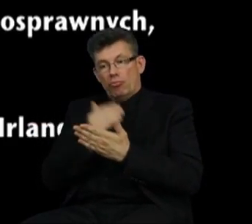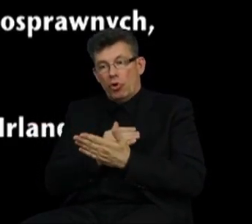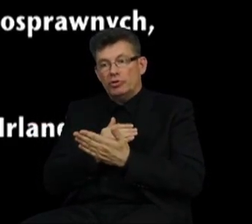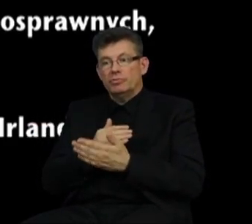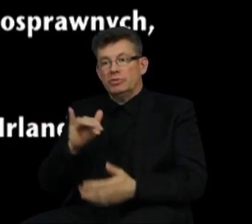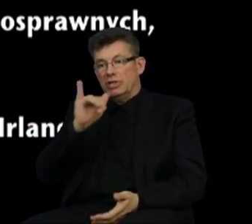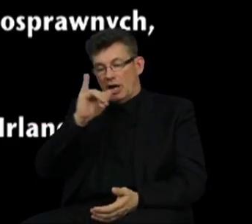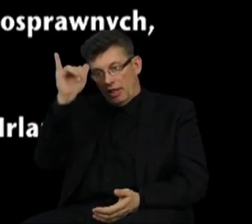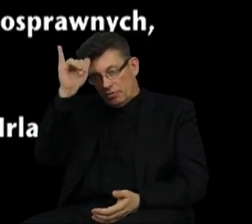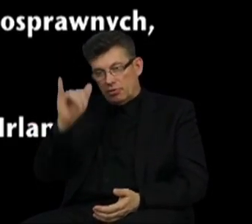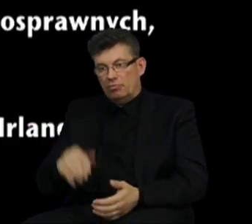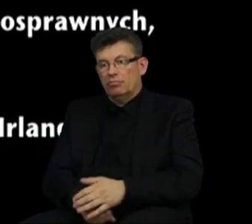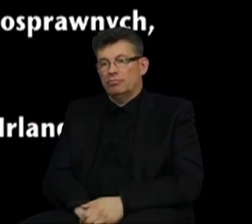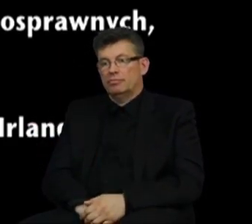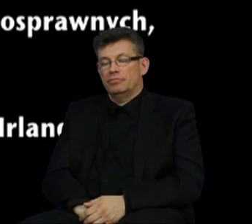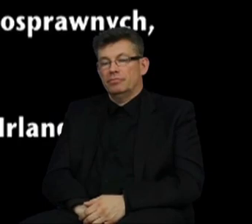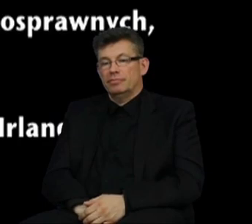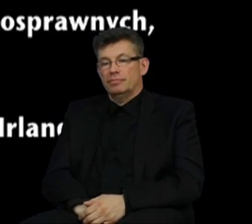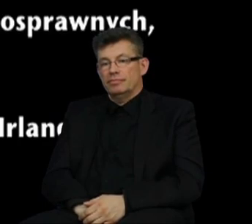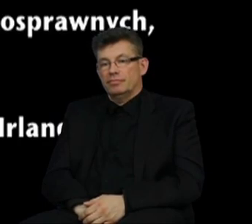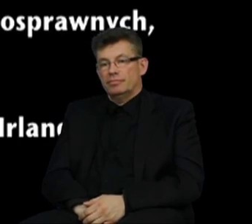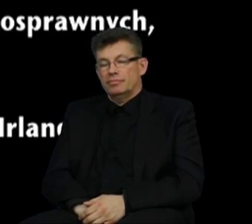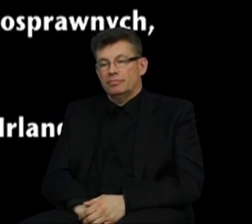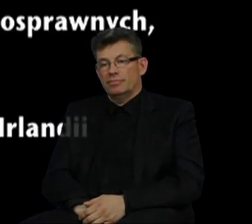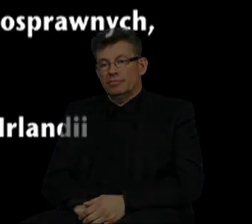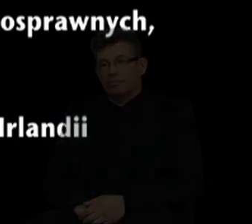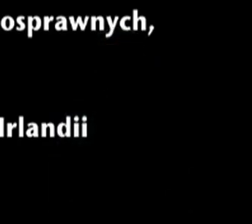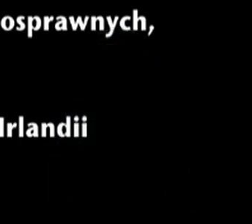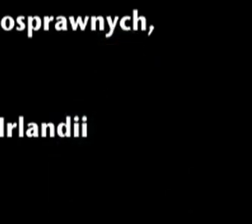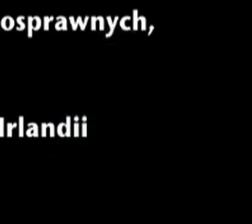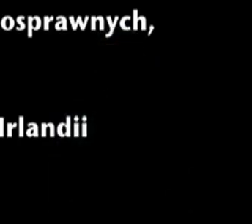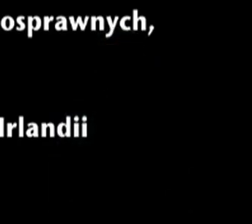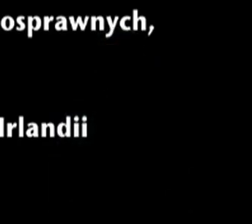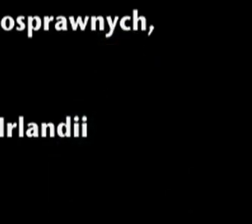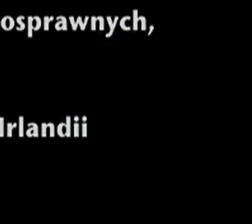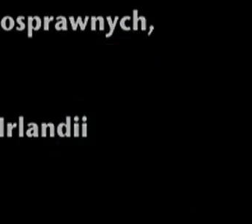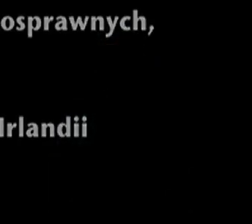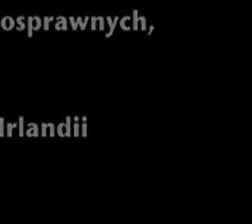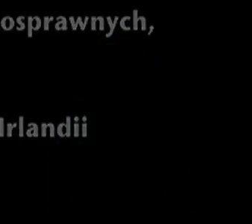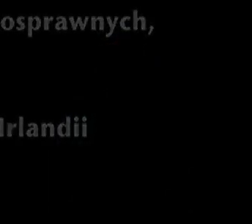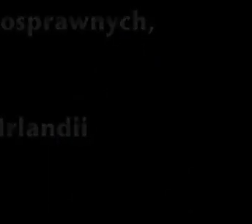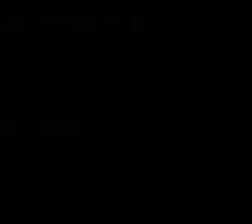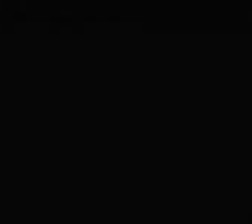Inclusion for People with Intellectual Disabilities z Irlandii.